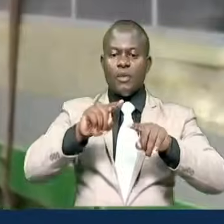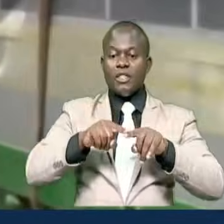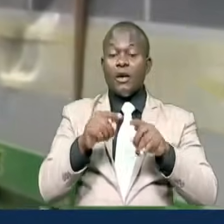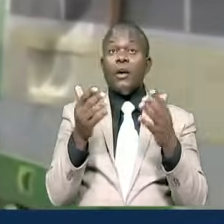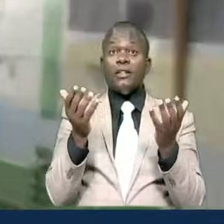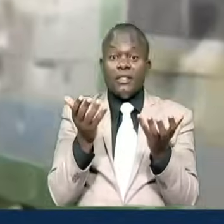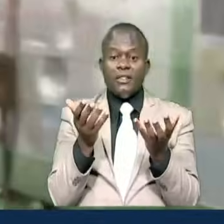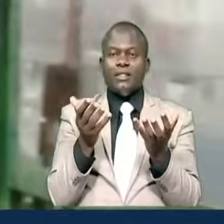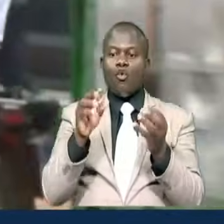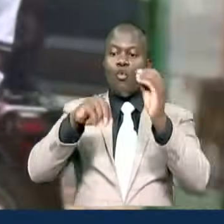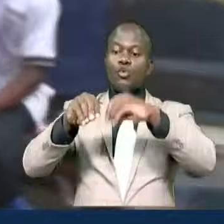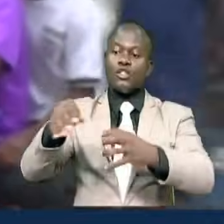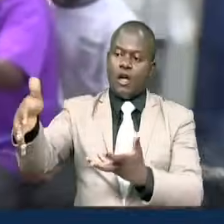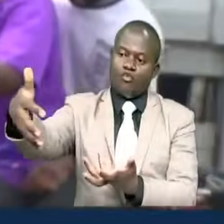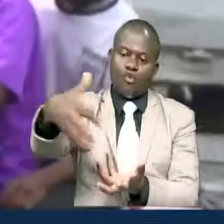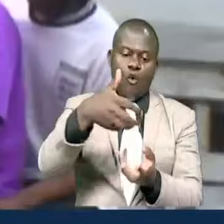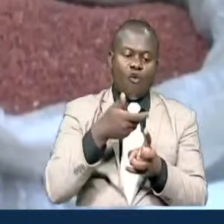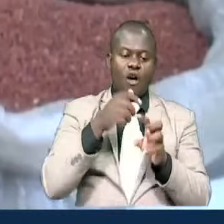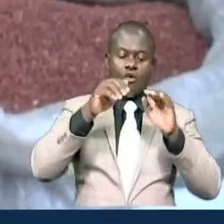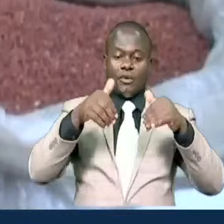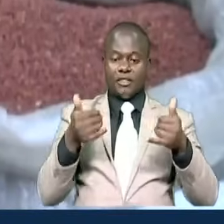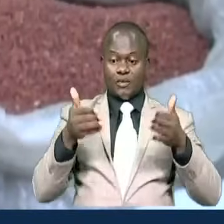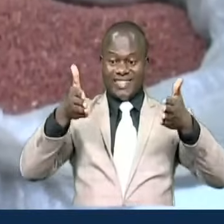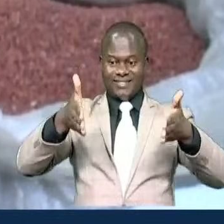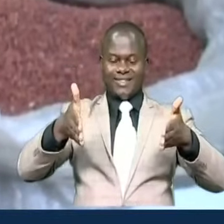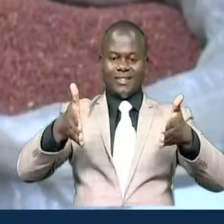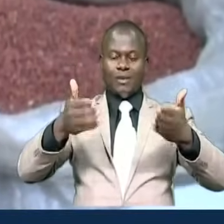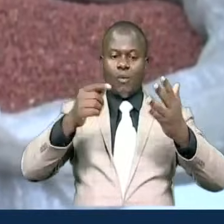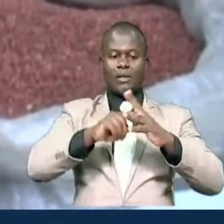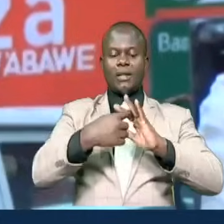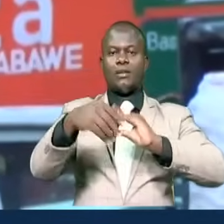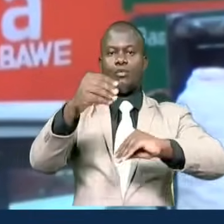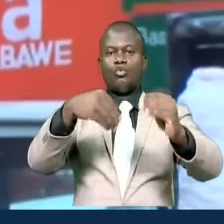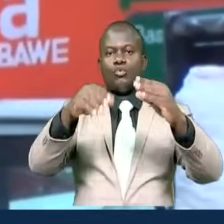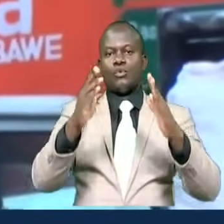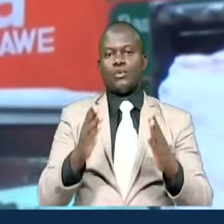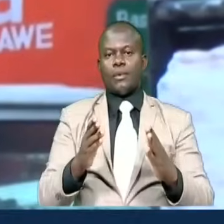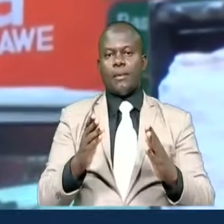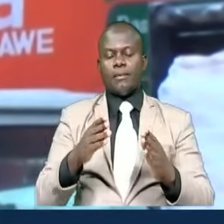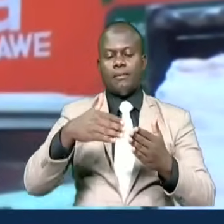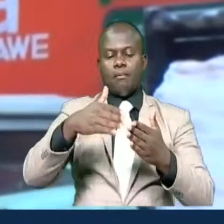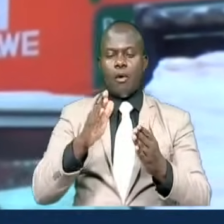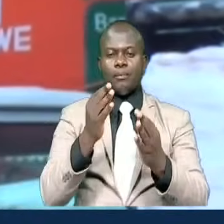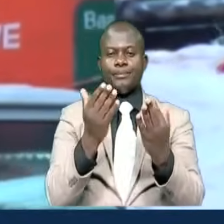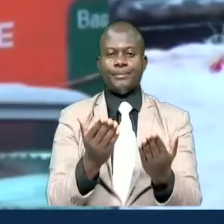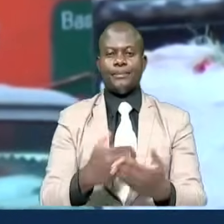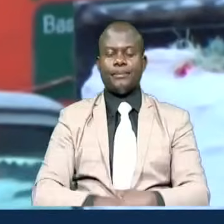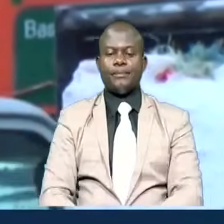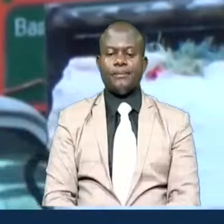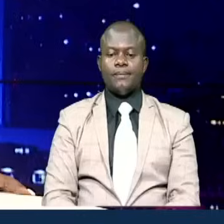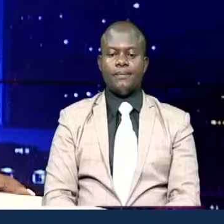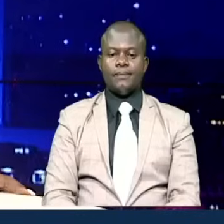hari umusaruro ukomoka ku buhinzi w'iki gihembwe watangiye kugera ku isoko Calixte Kaberuka mu mujyi wa